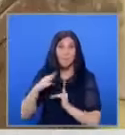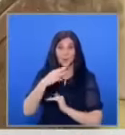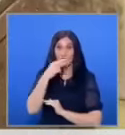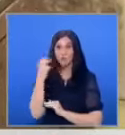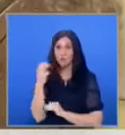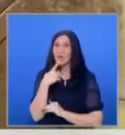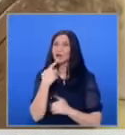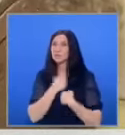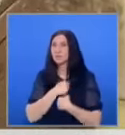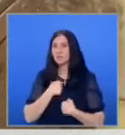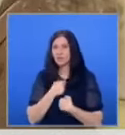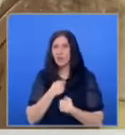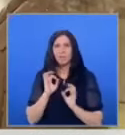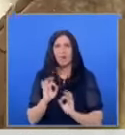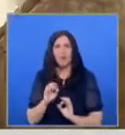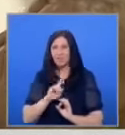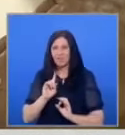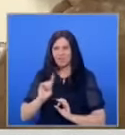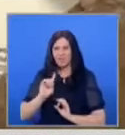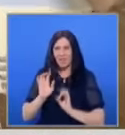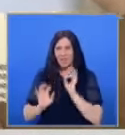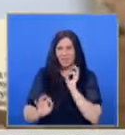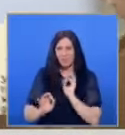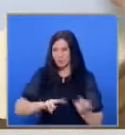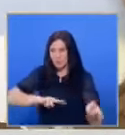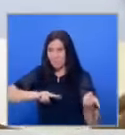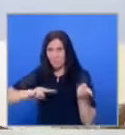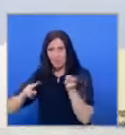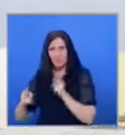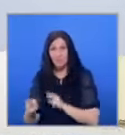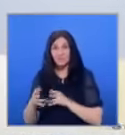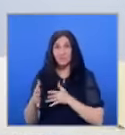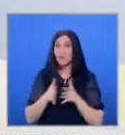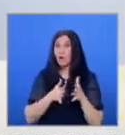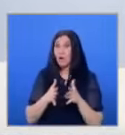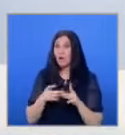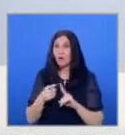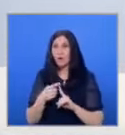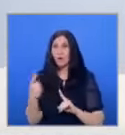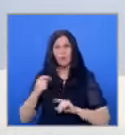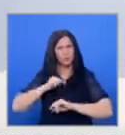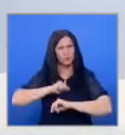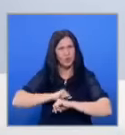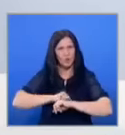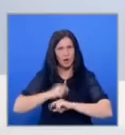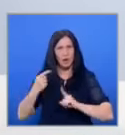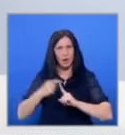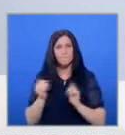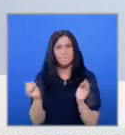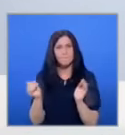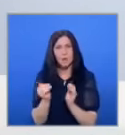300. За съжаление, такова нетипично преместване на хора от общини към